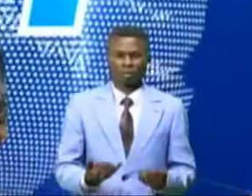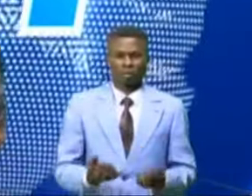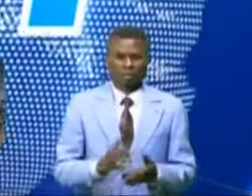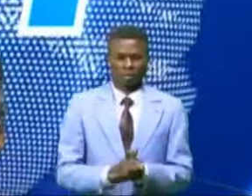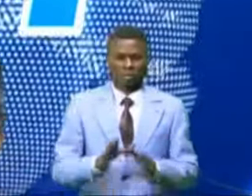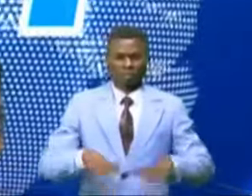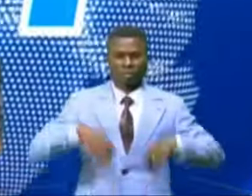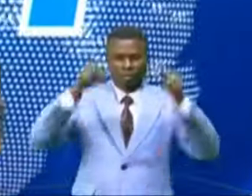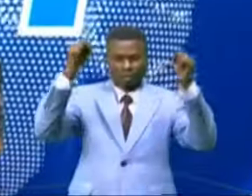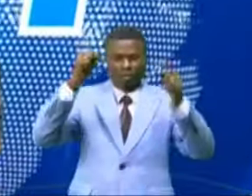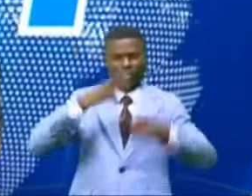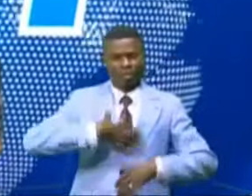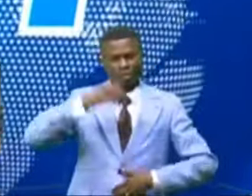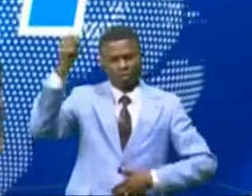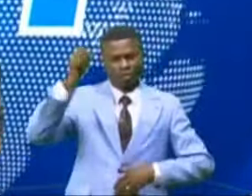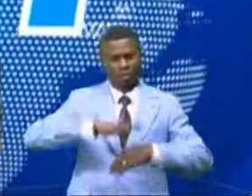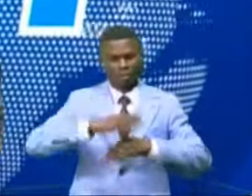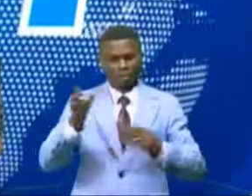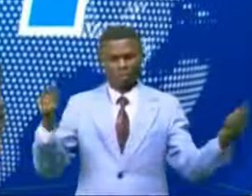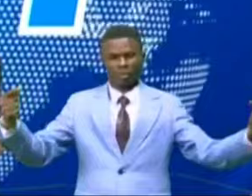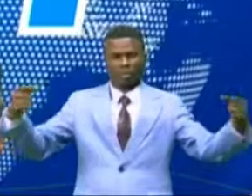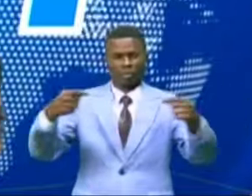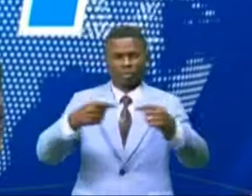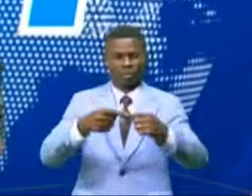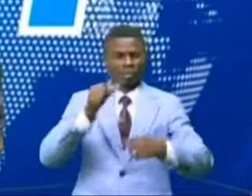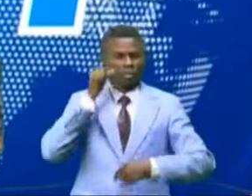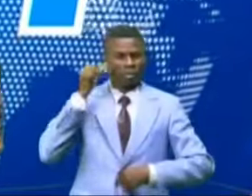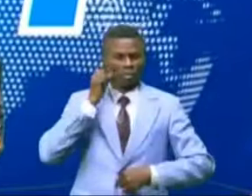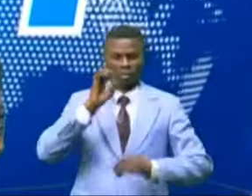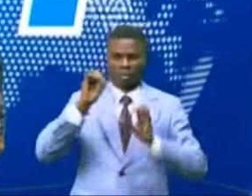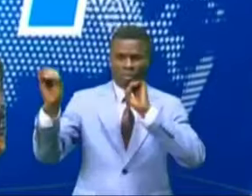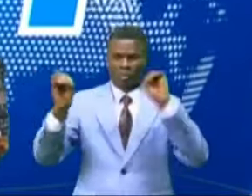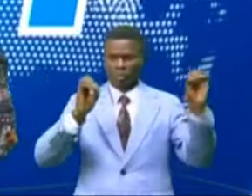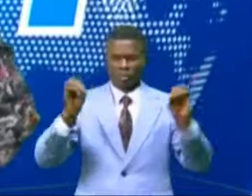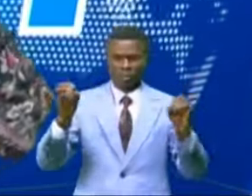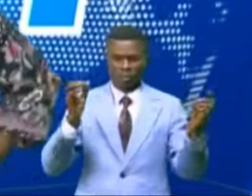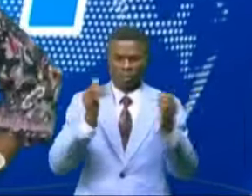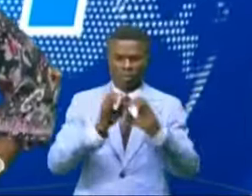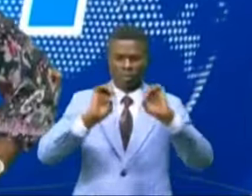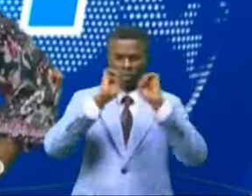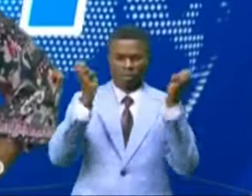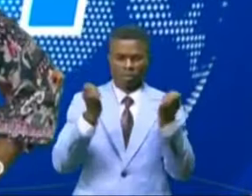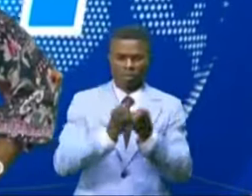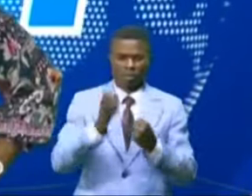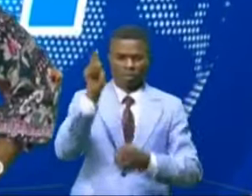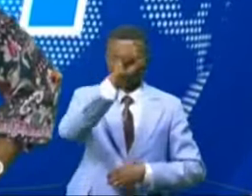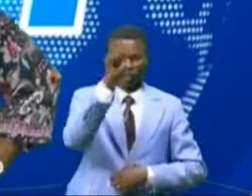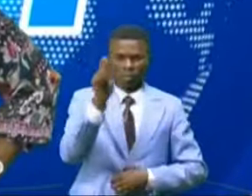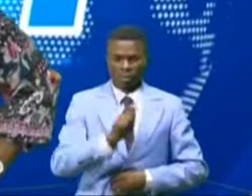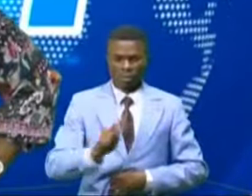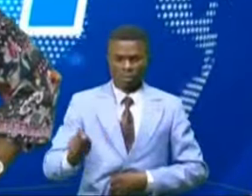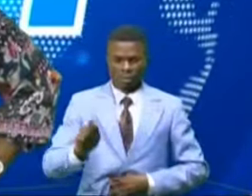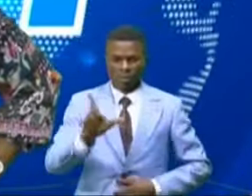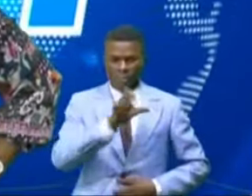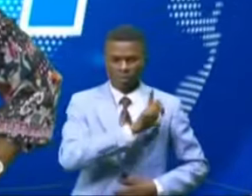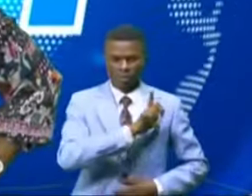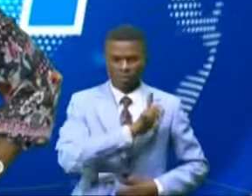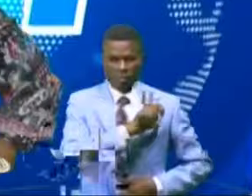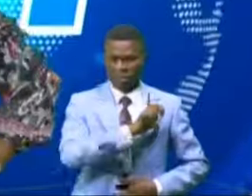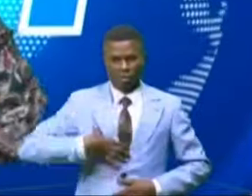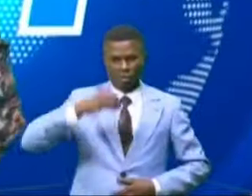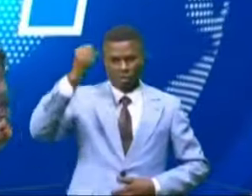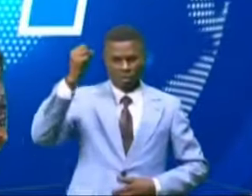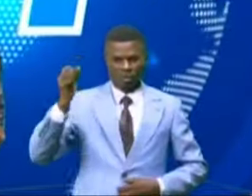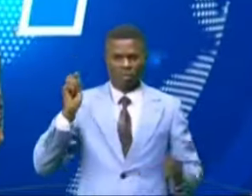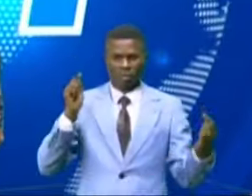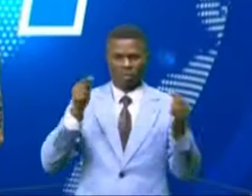Ils ont validé leur ticket après leur match nul face à la Tanzanie. Les léopards de la RDC sont qualifiés au huitième de finale de la Coupe